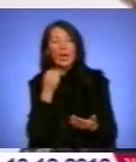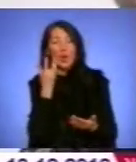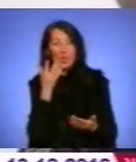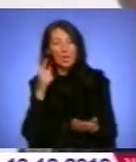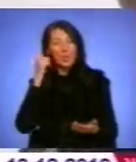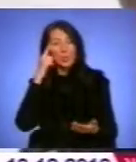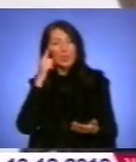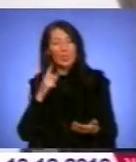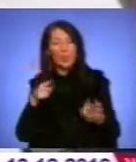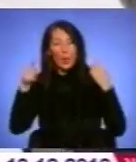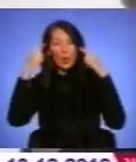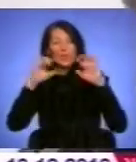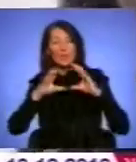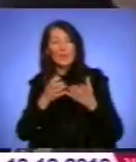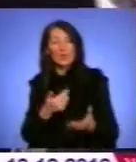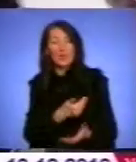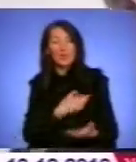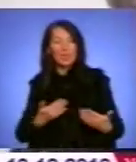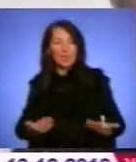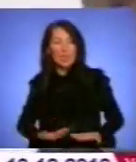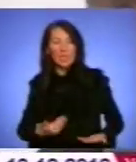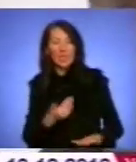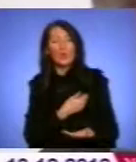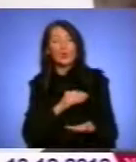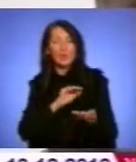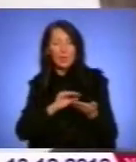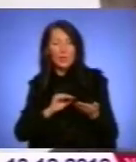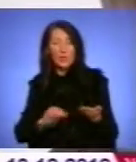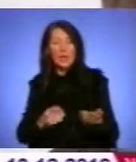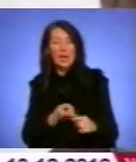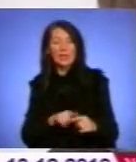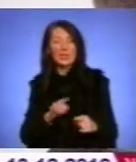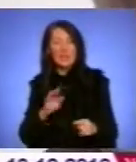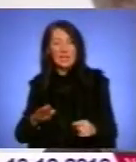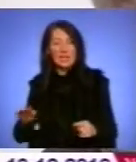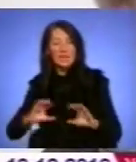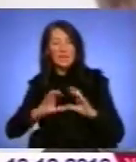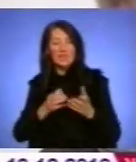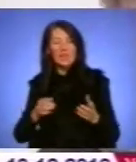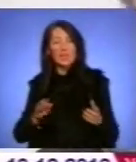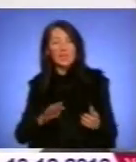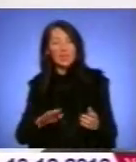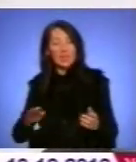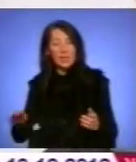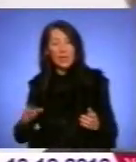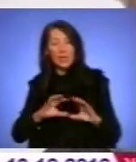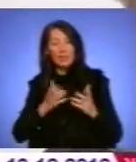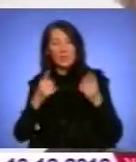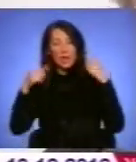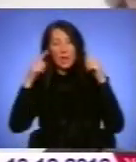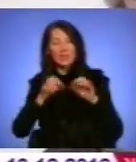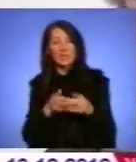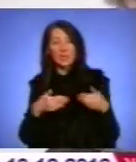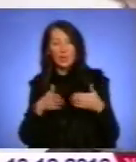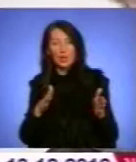про казковий світ, то хочеться жити, хочеться творити. Оцей дитячий світ дитинства, світ казки, розкриває нам іншу